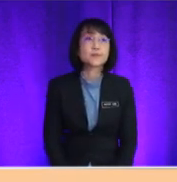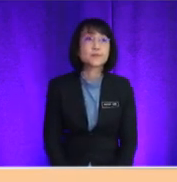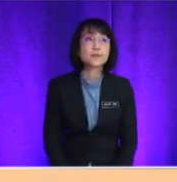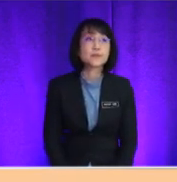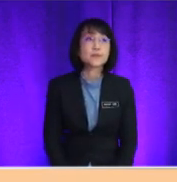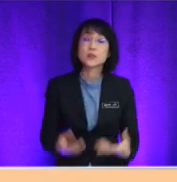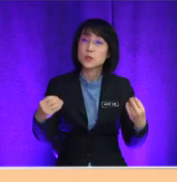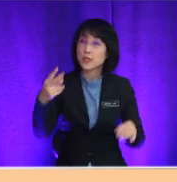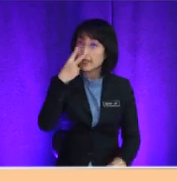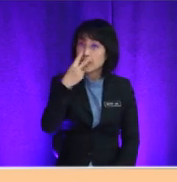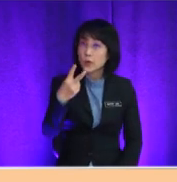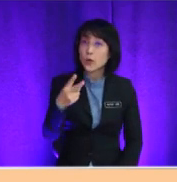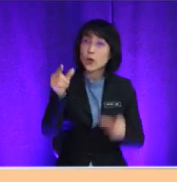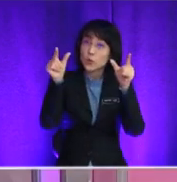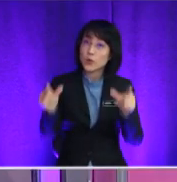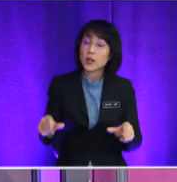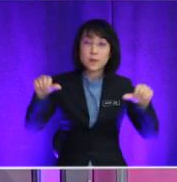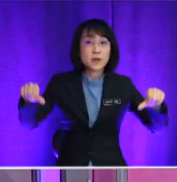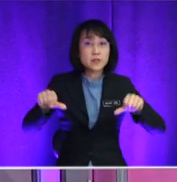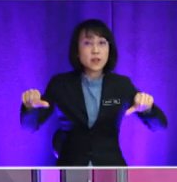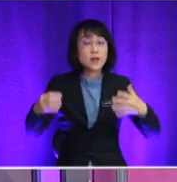tengok tadi tukang masak